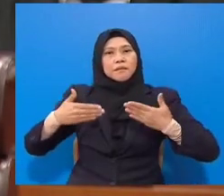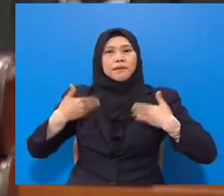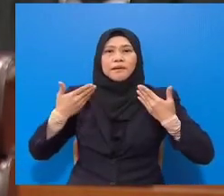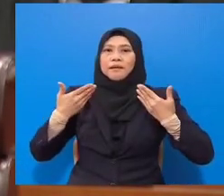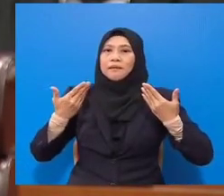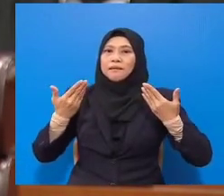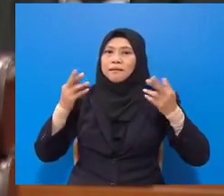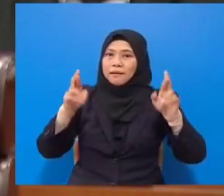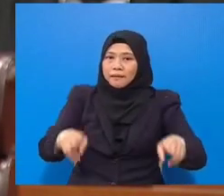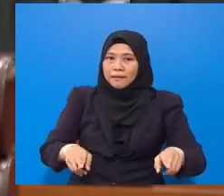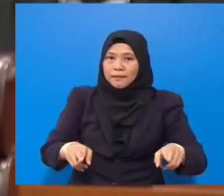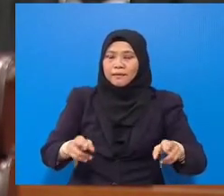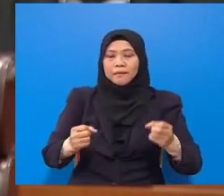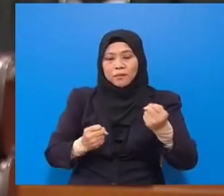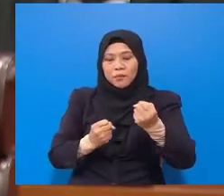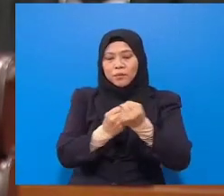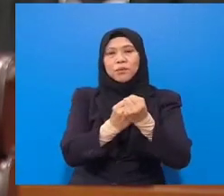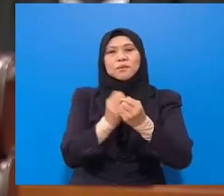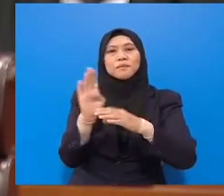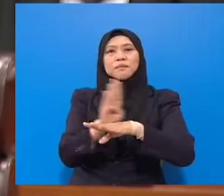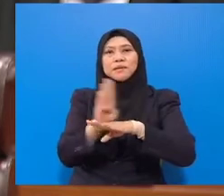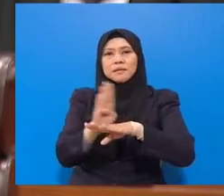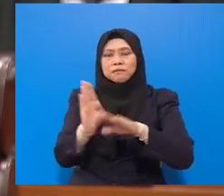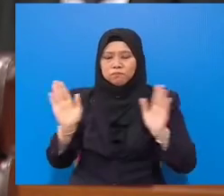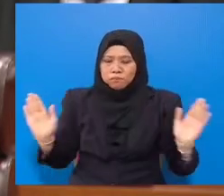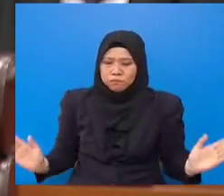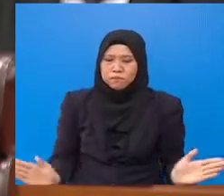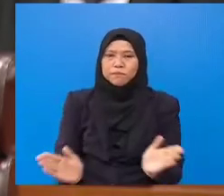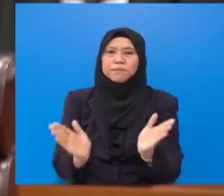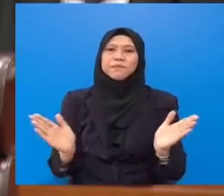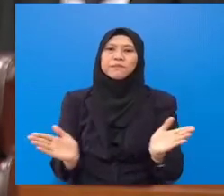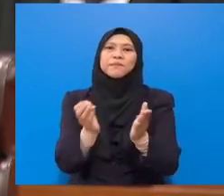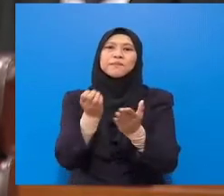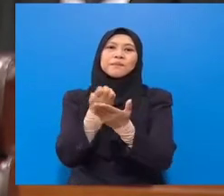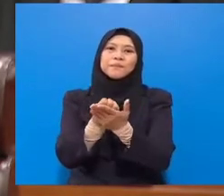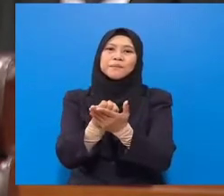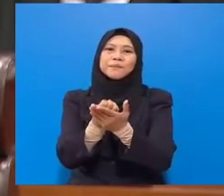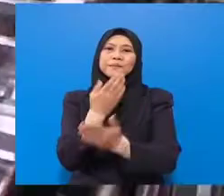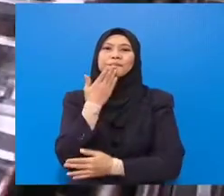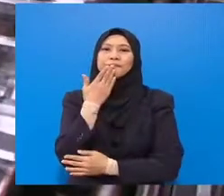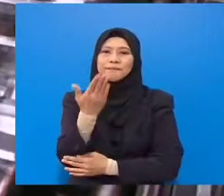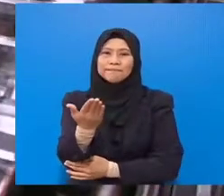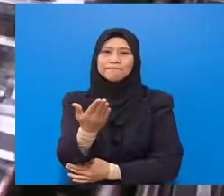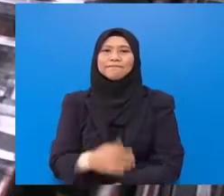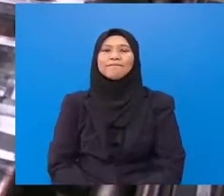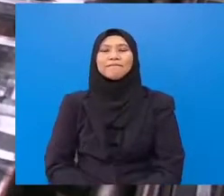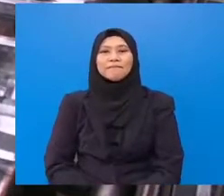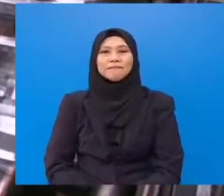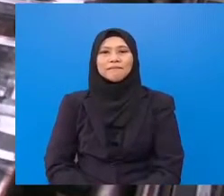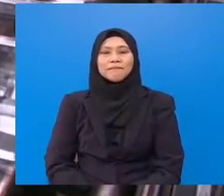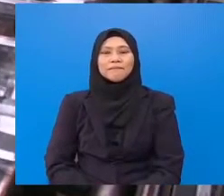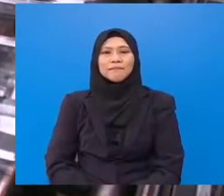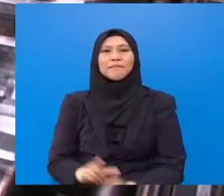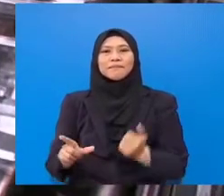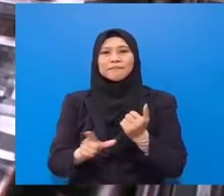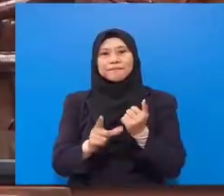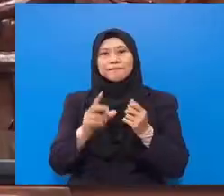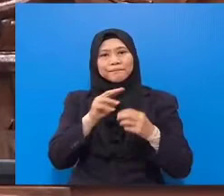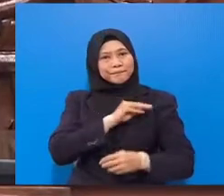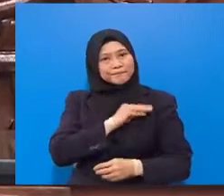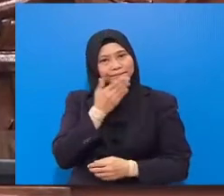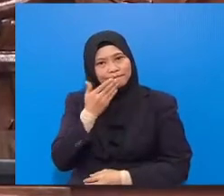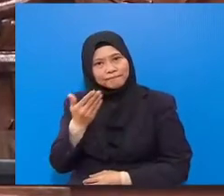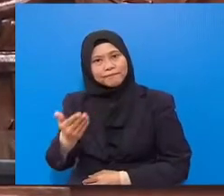menyokong penyiagaan dan melancarkan ekonomis scan Terima kasih demokrasi yang berumat timbalan